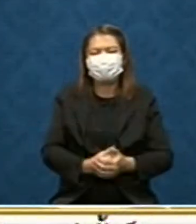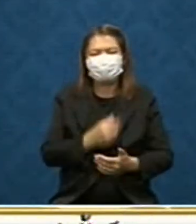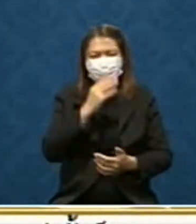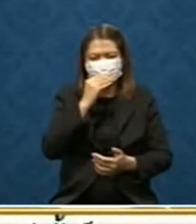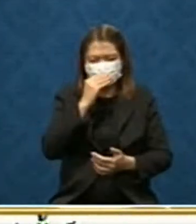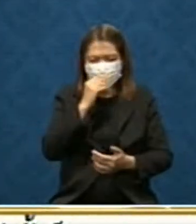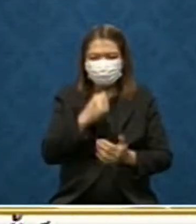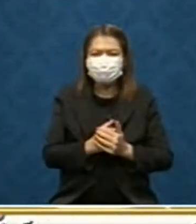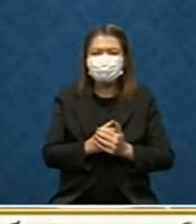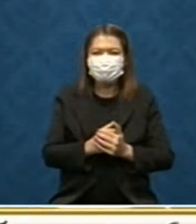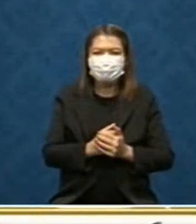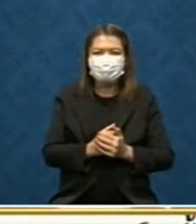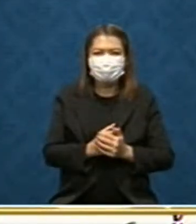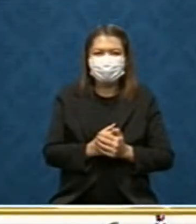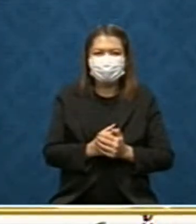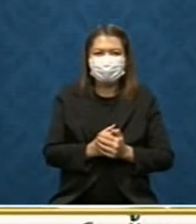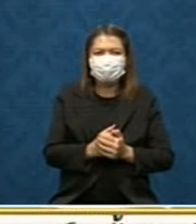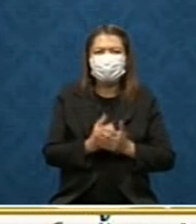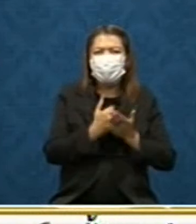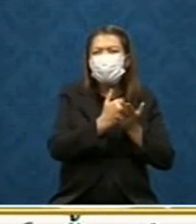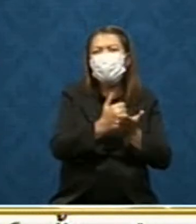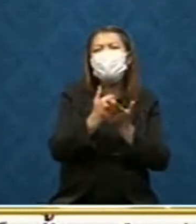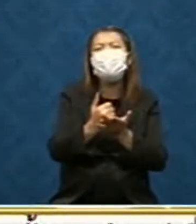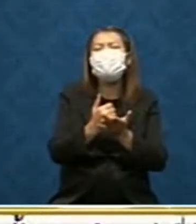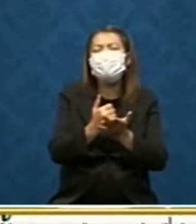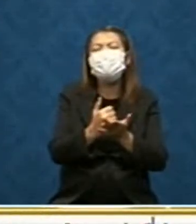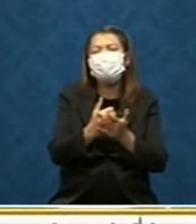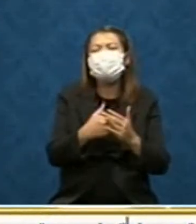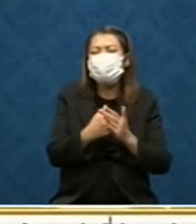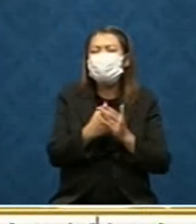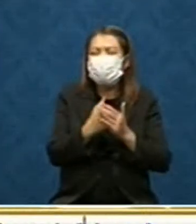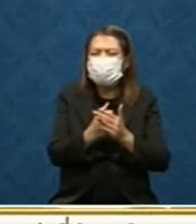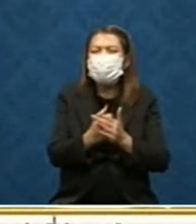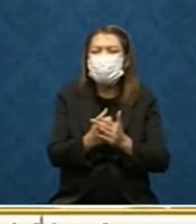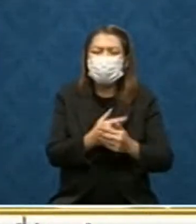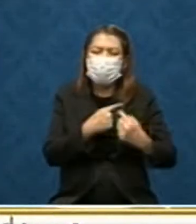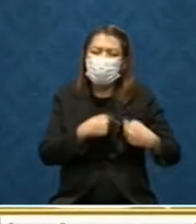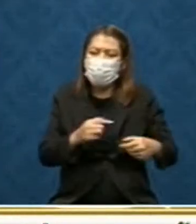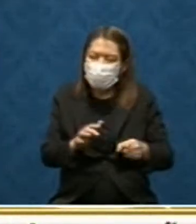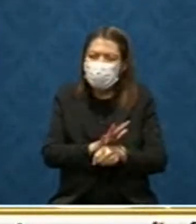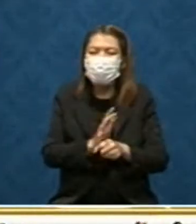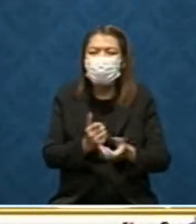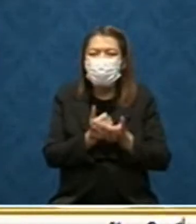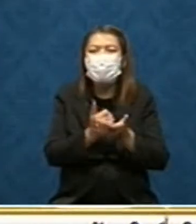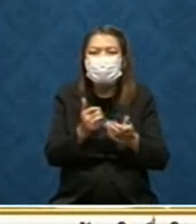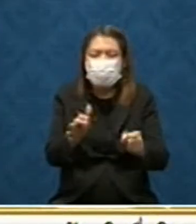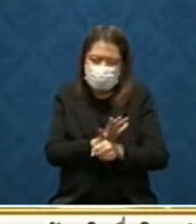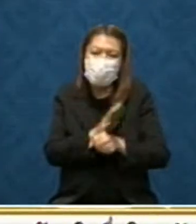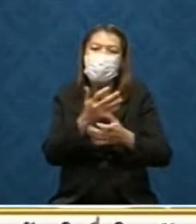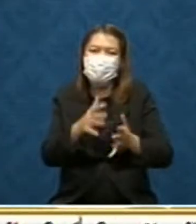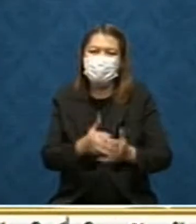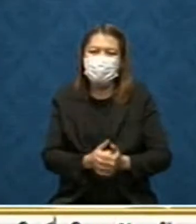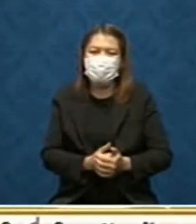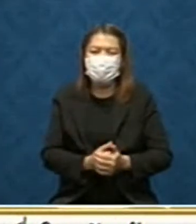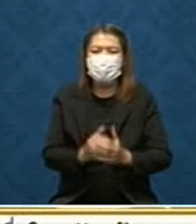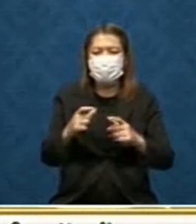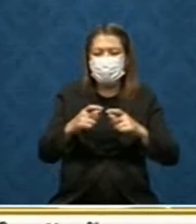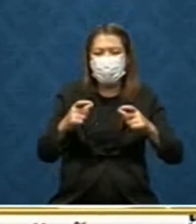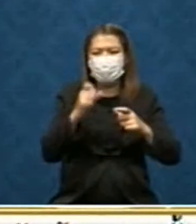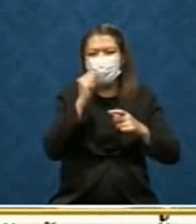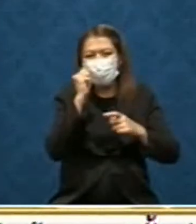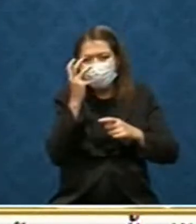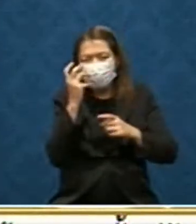า เราก็ชวยเหลอกันไป เต็ที่ก็อ้างอะไระก็อางบัดสวสดการคนจน